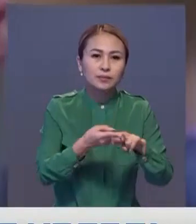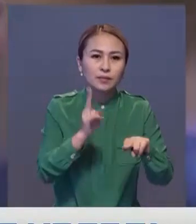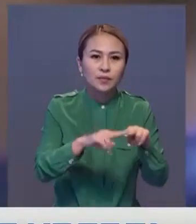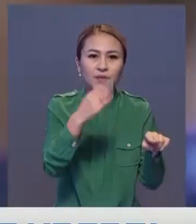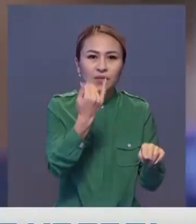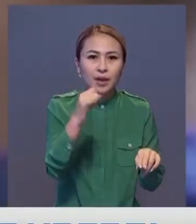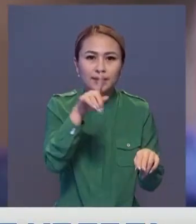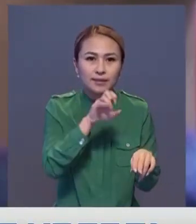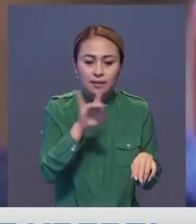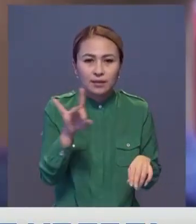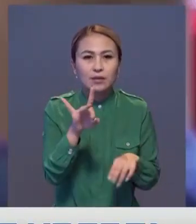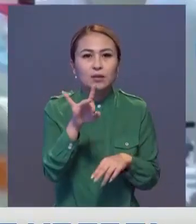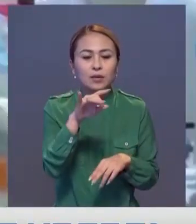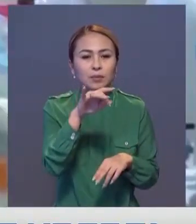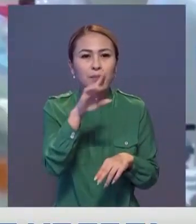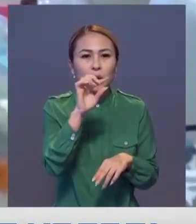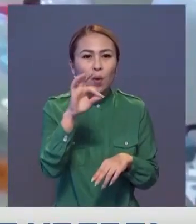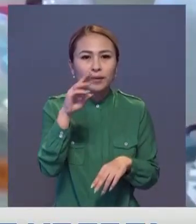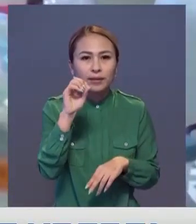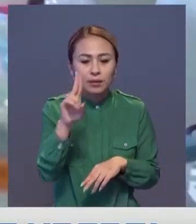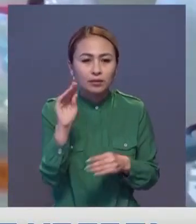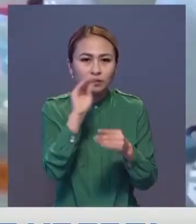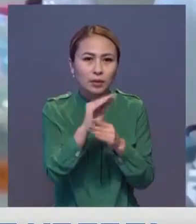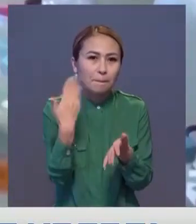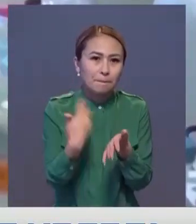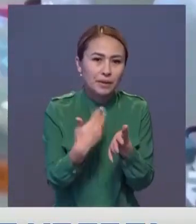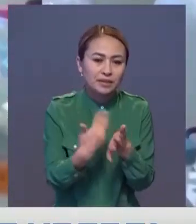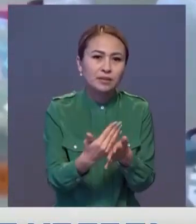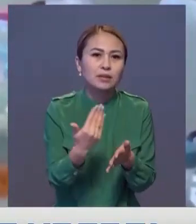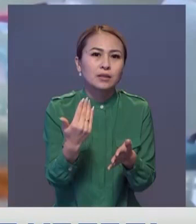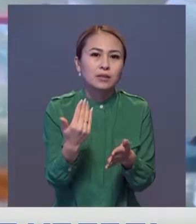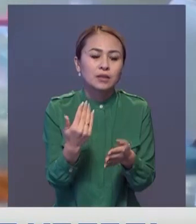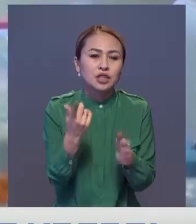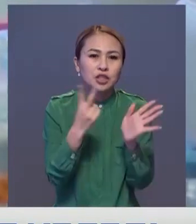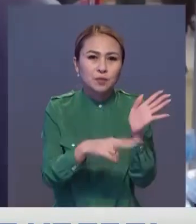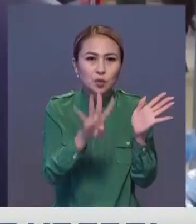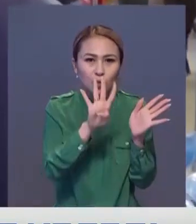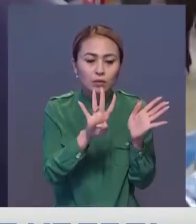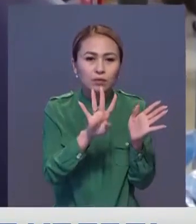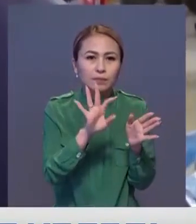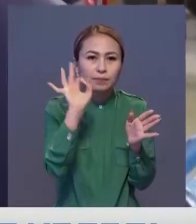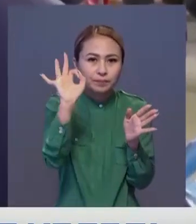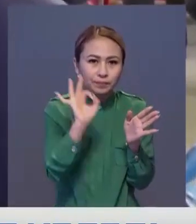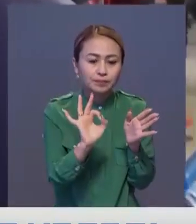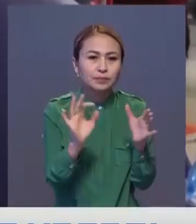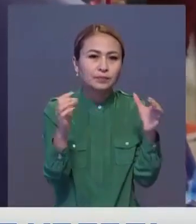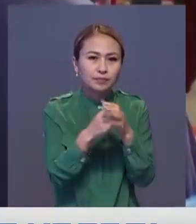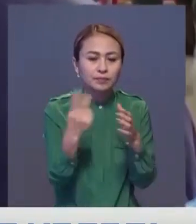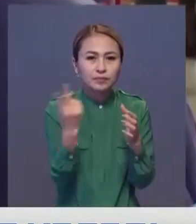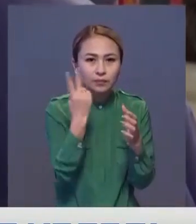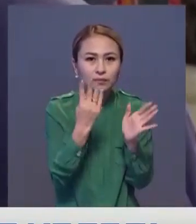мен BioNTech вакциналарының алғашқы дозасы, мәселен, инфекциялық симптомдарды 74%-ға төмендетсе,